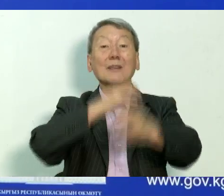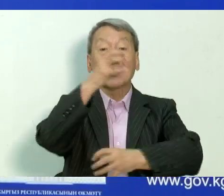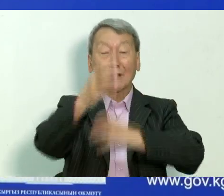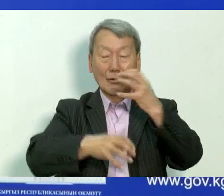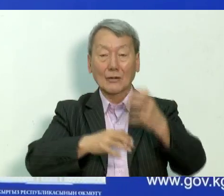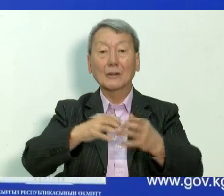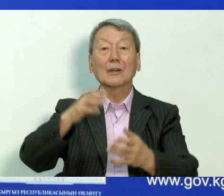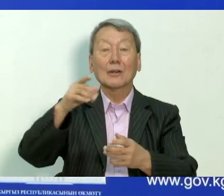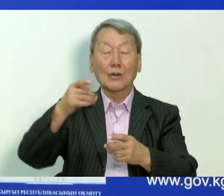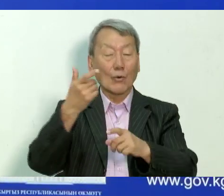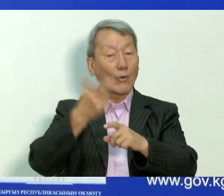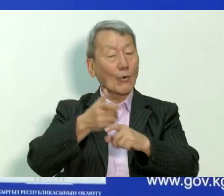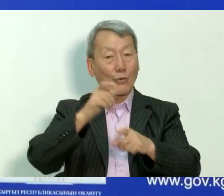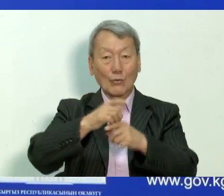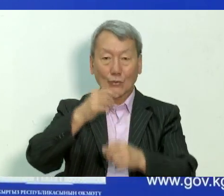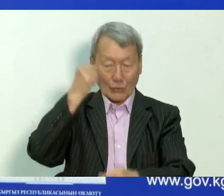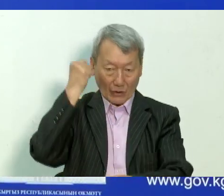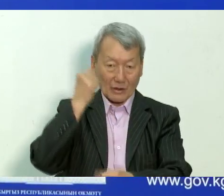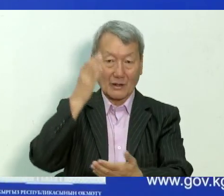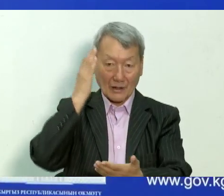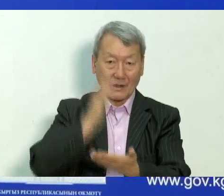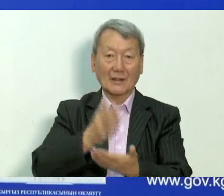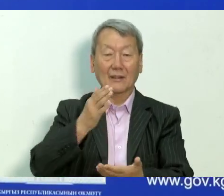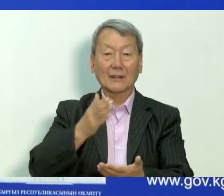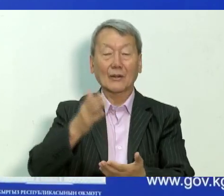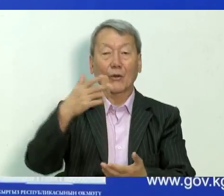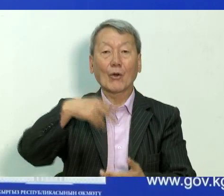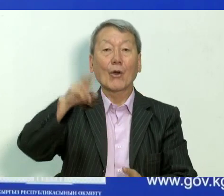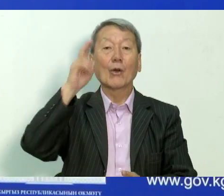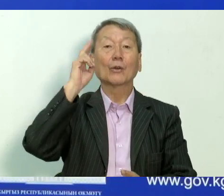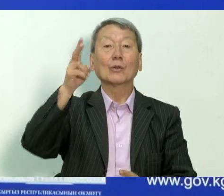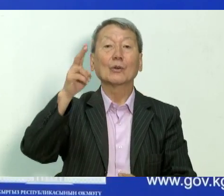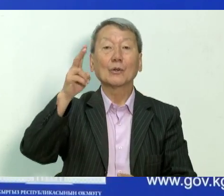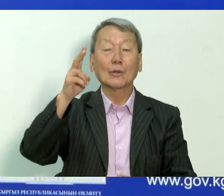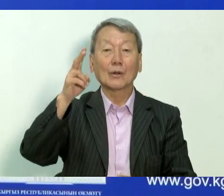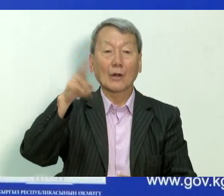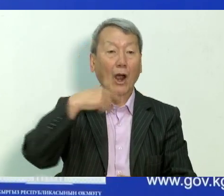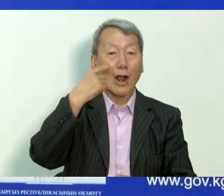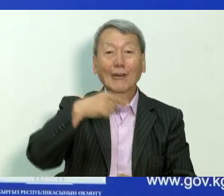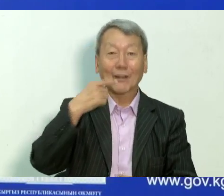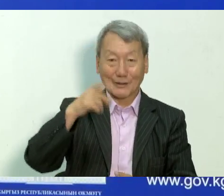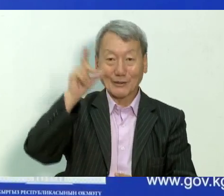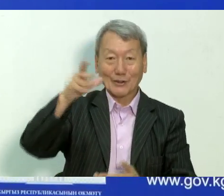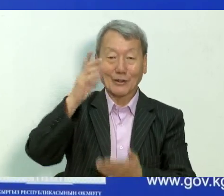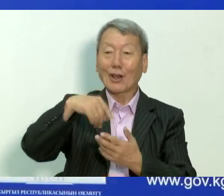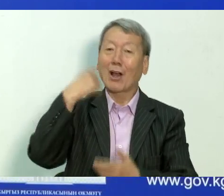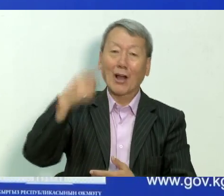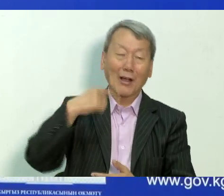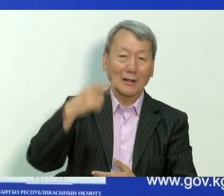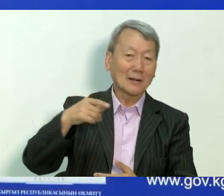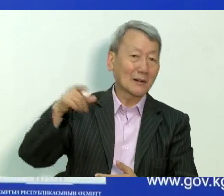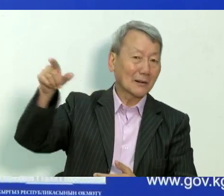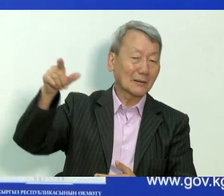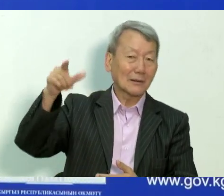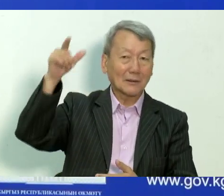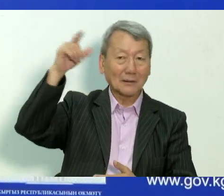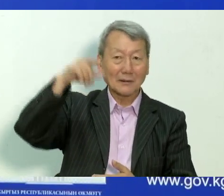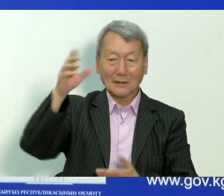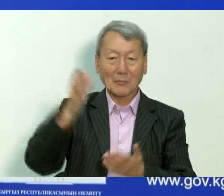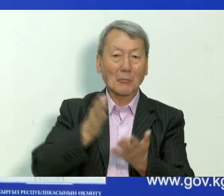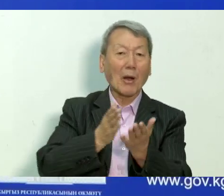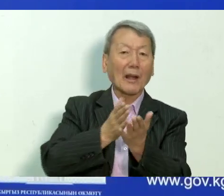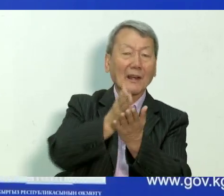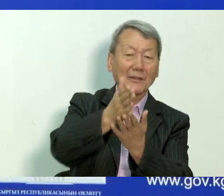на самом деле существует. Те, которые говорят, что какие-то связывают с